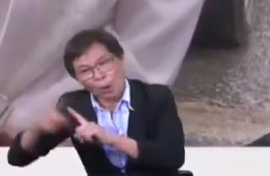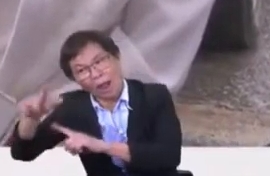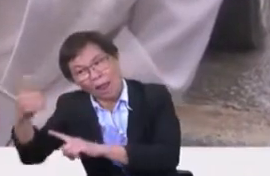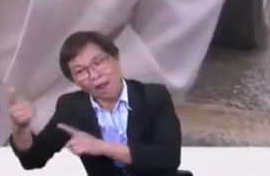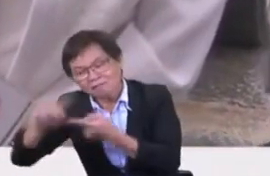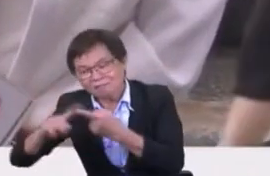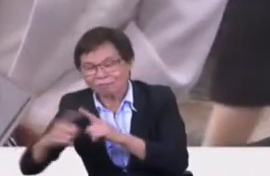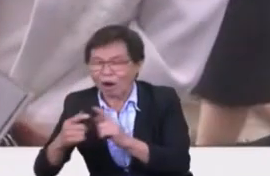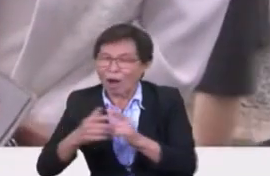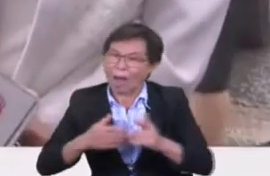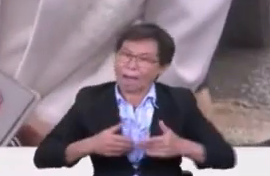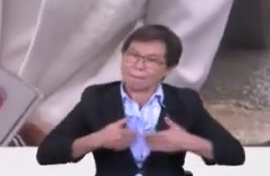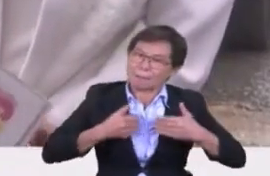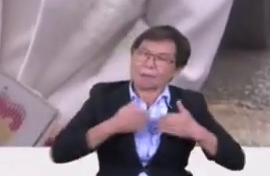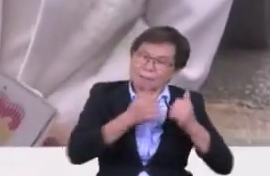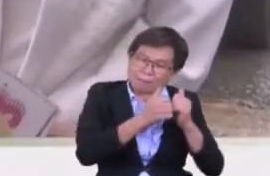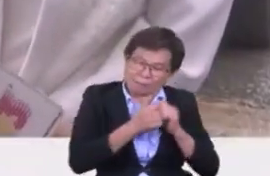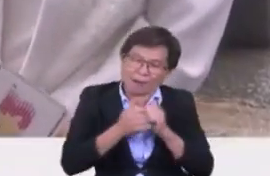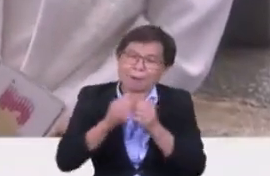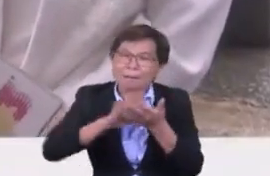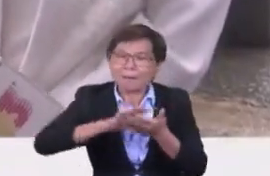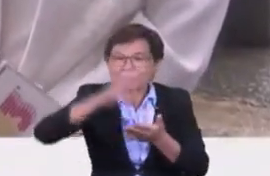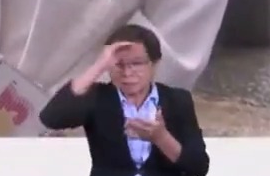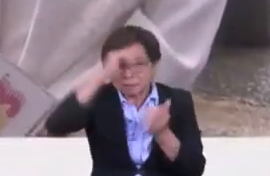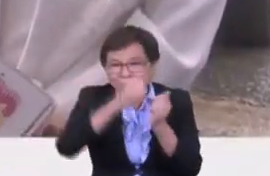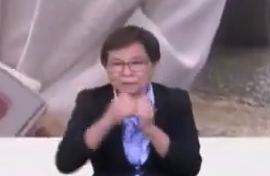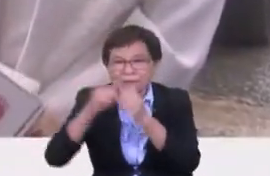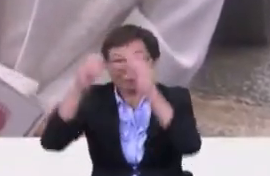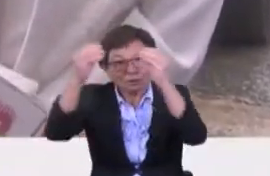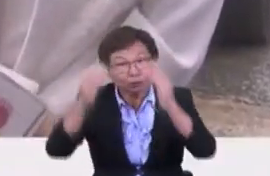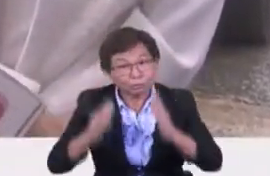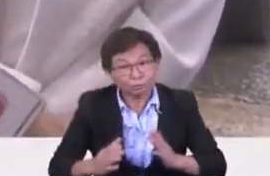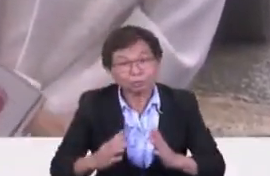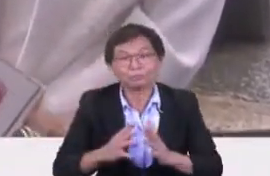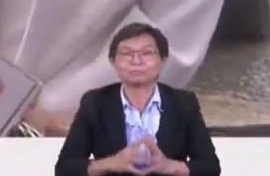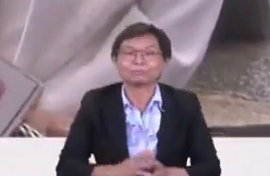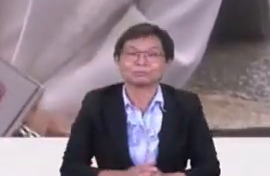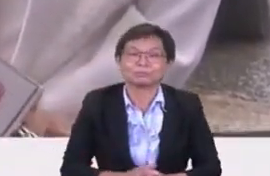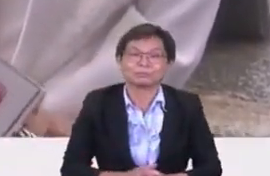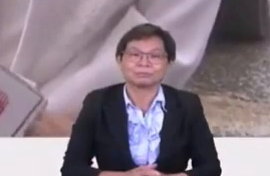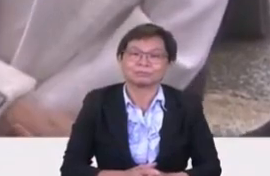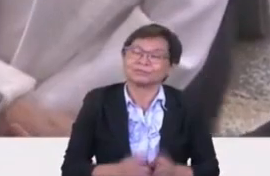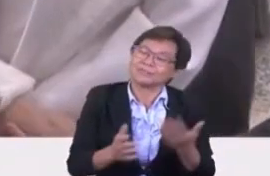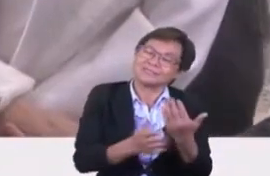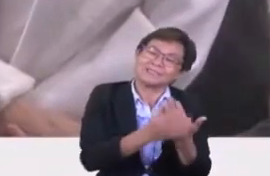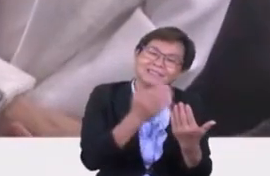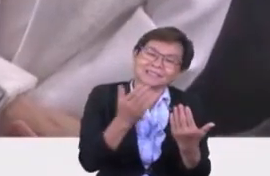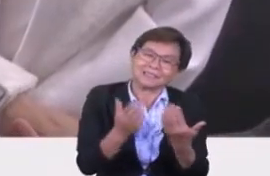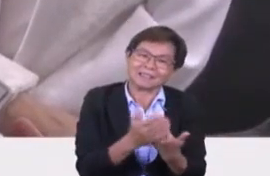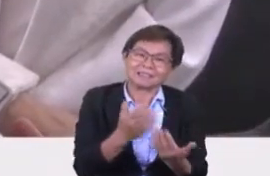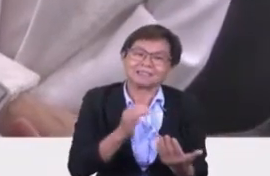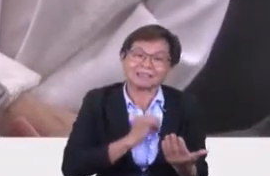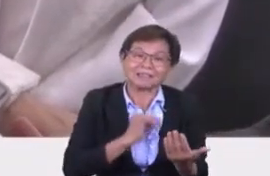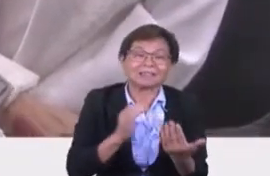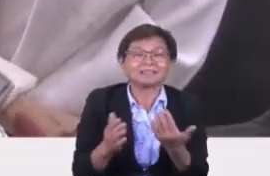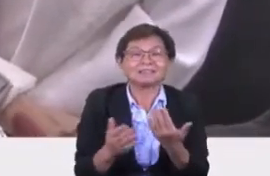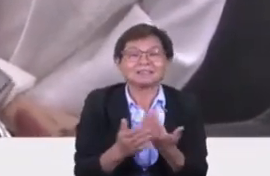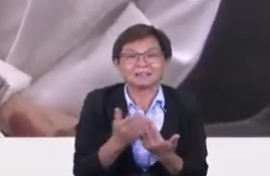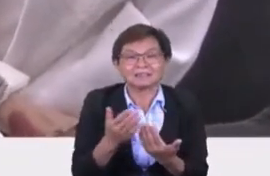dan belajar sama chegu dengan senang saya